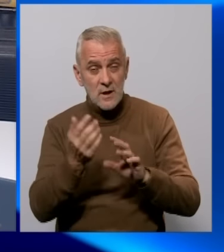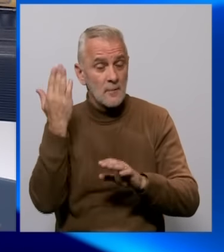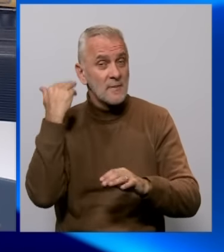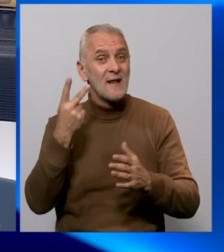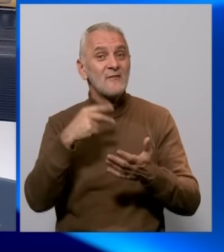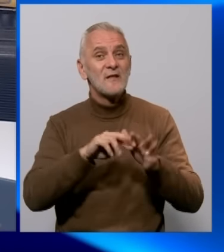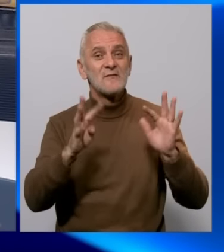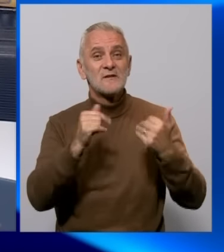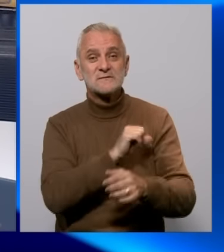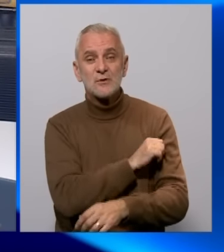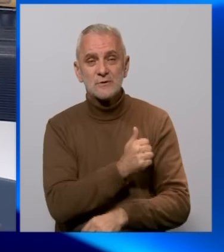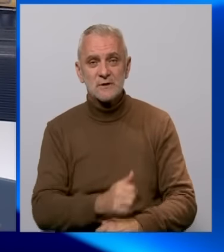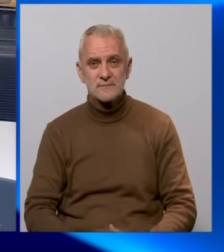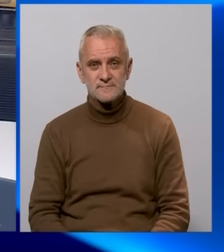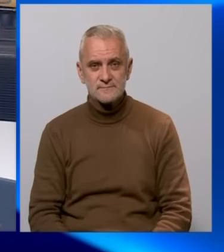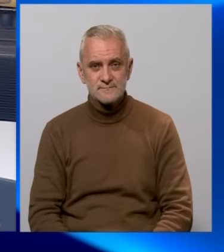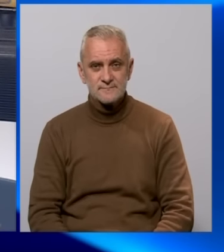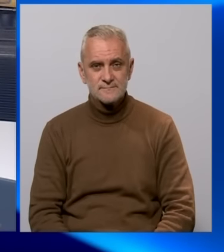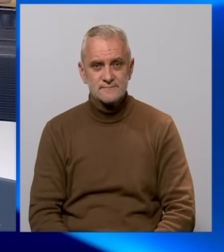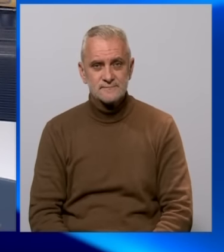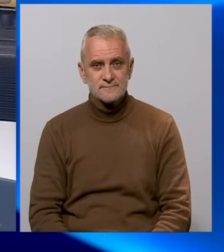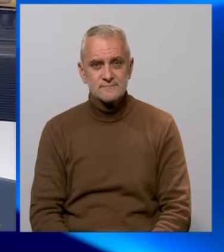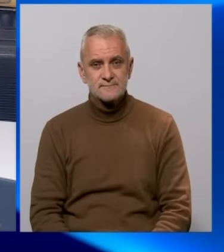iz 2019. godine.